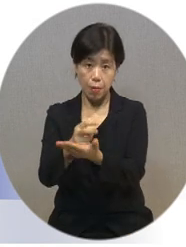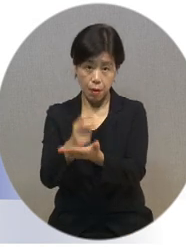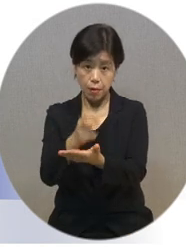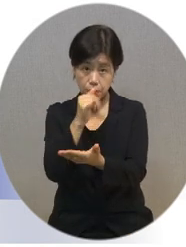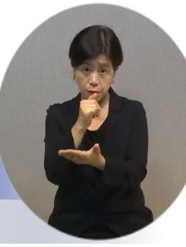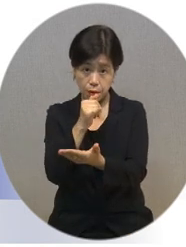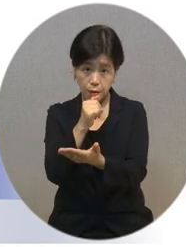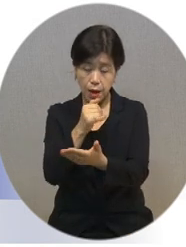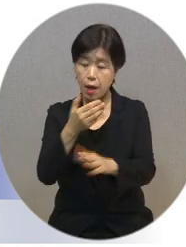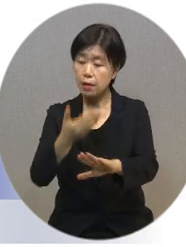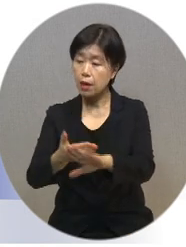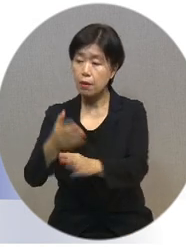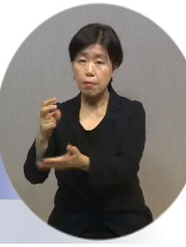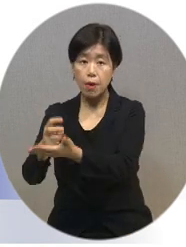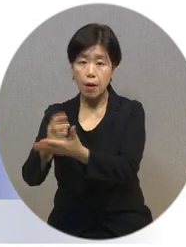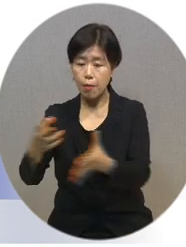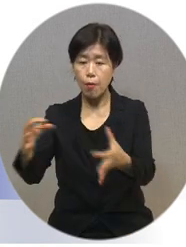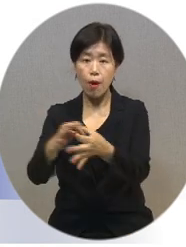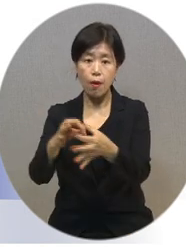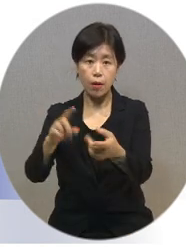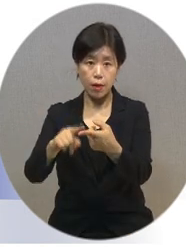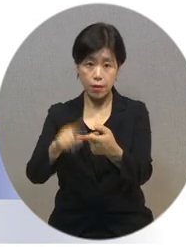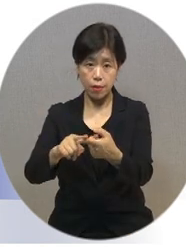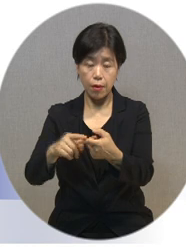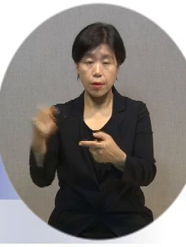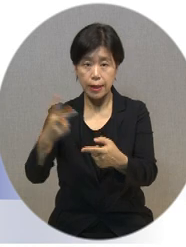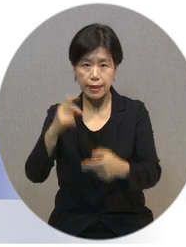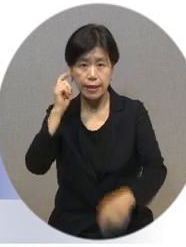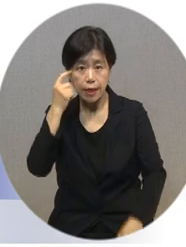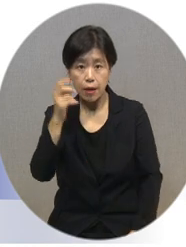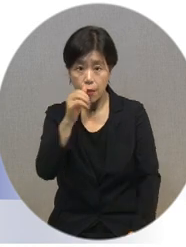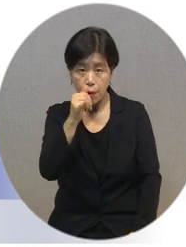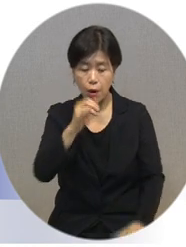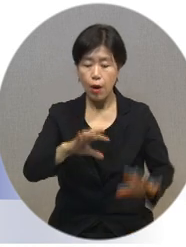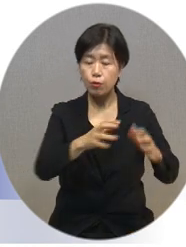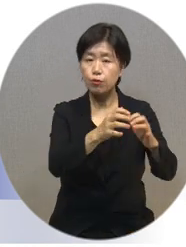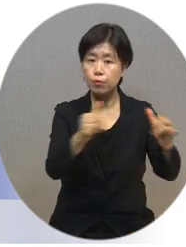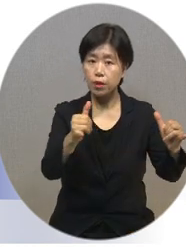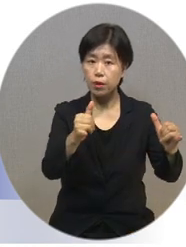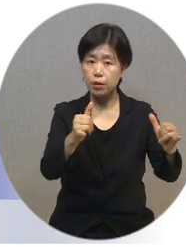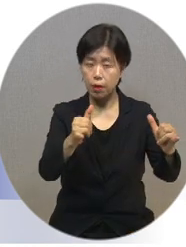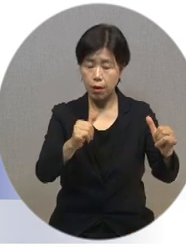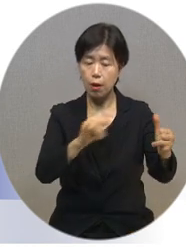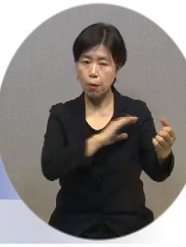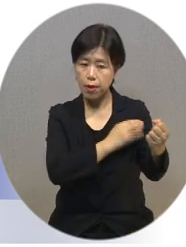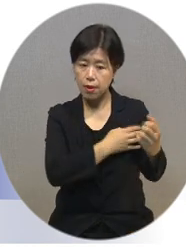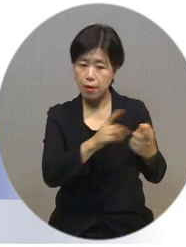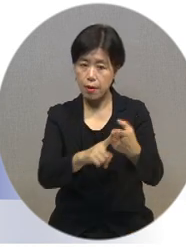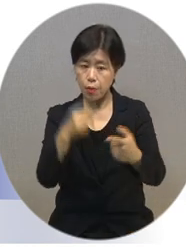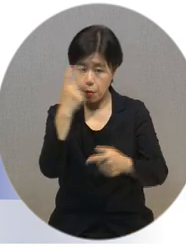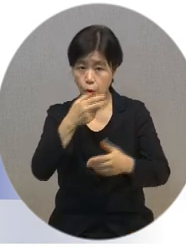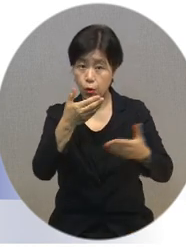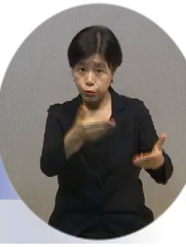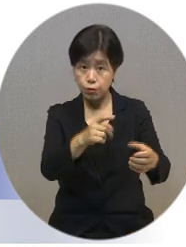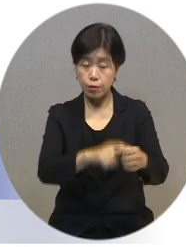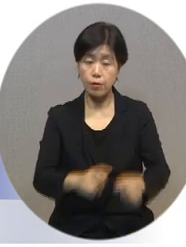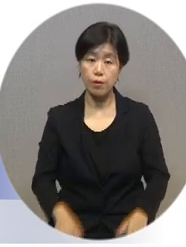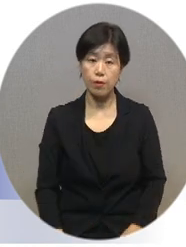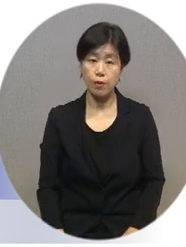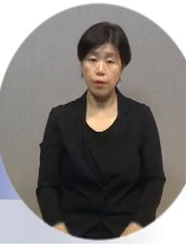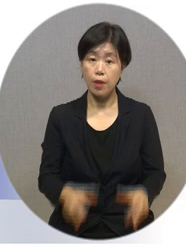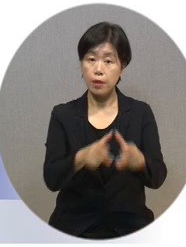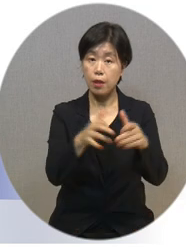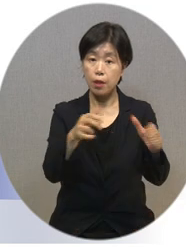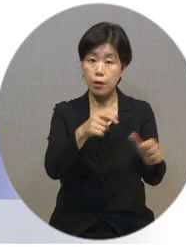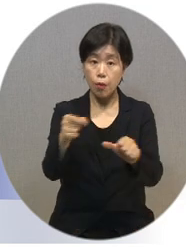통일성을 확보하고이 국민의 권익을 보다 두 jek 보호하기 위함이라고 말했습니다 한편 장애인 고용